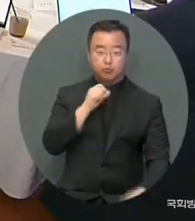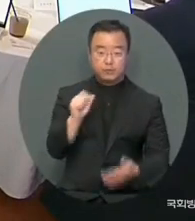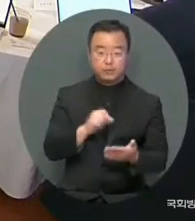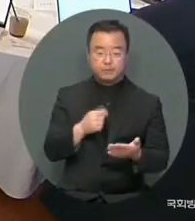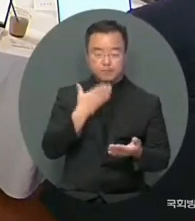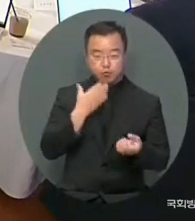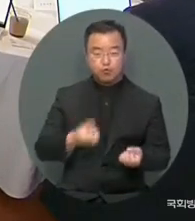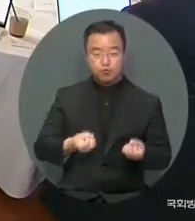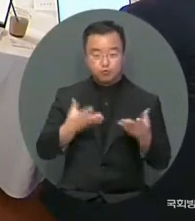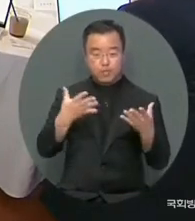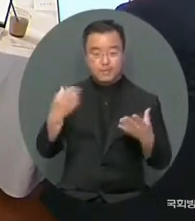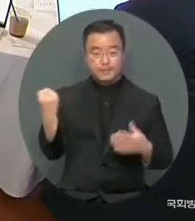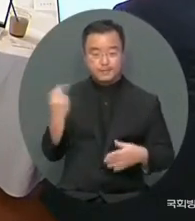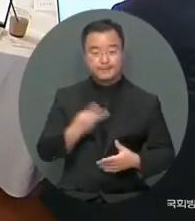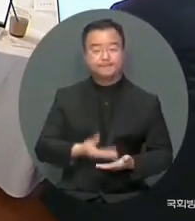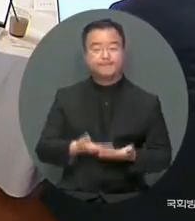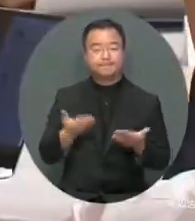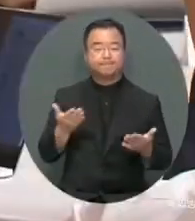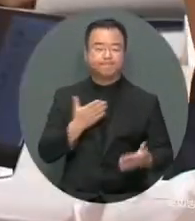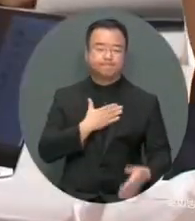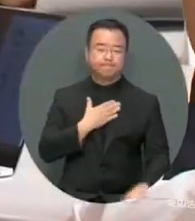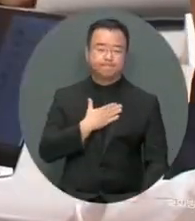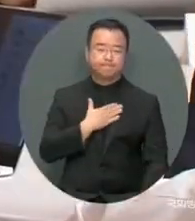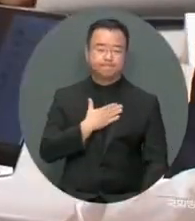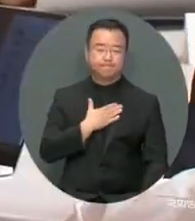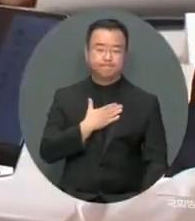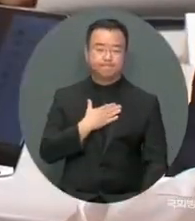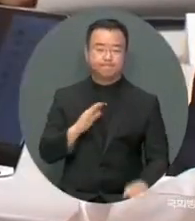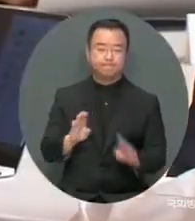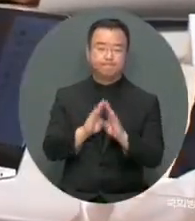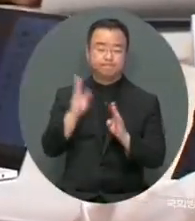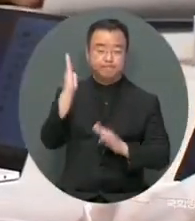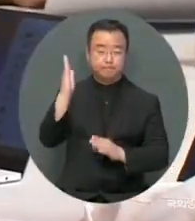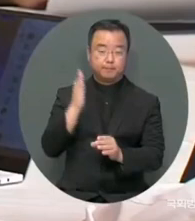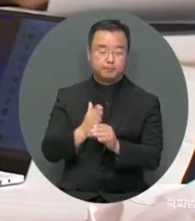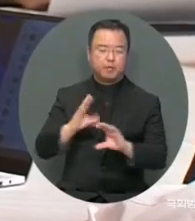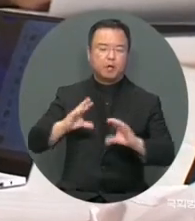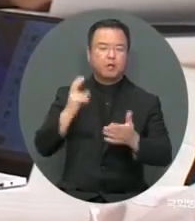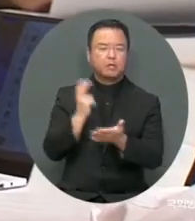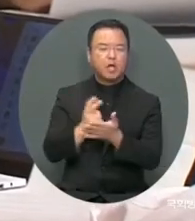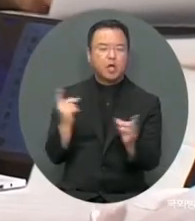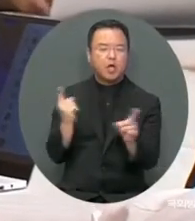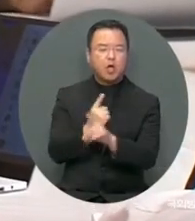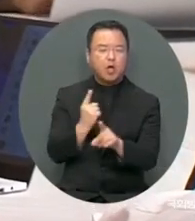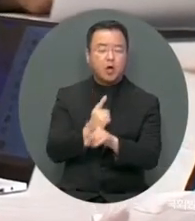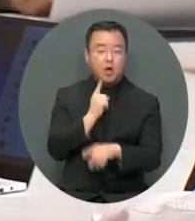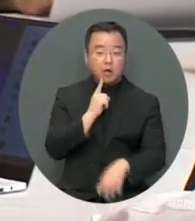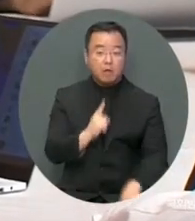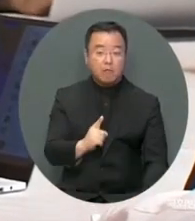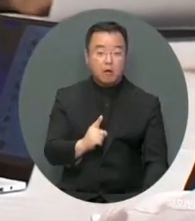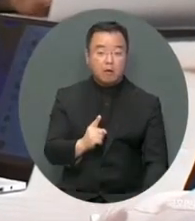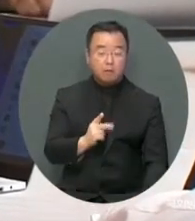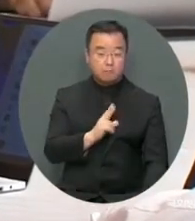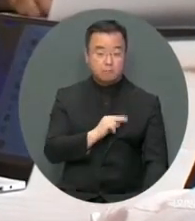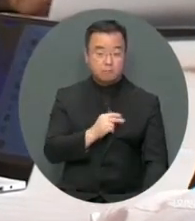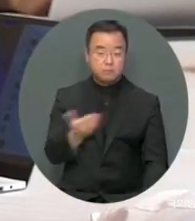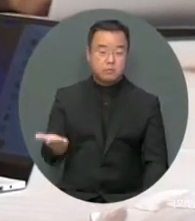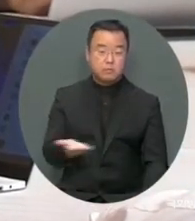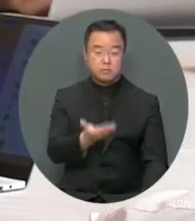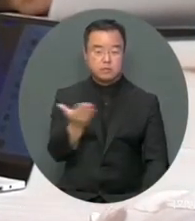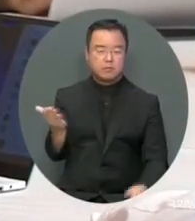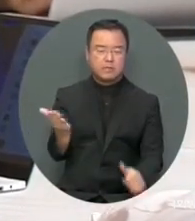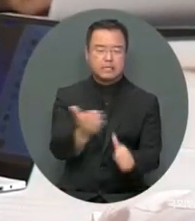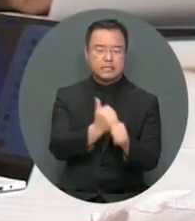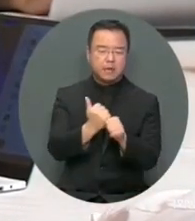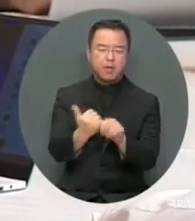말씀드립니다. 저는 뭐 의장님 모두 말씀에 개헌 말씀도 하셨는데 그 국회의원들의 불체포 특권